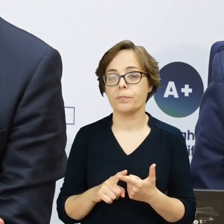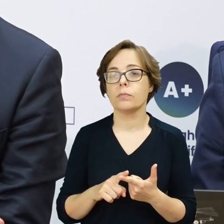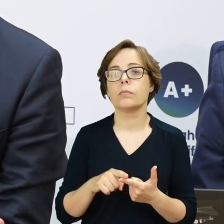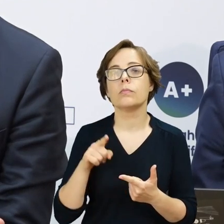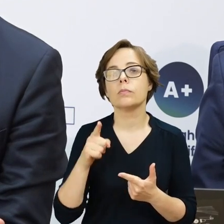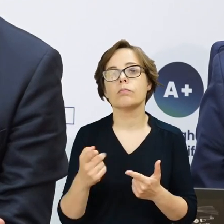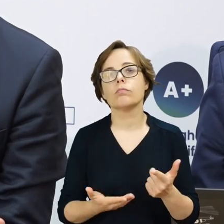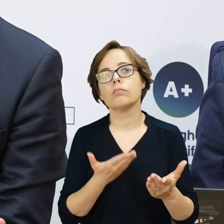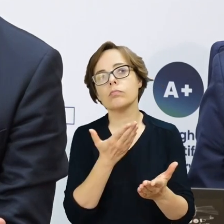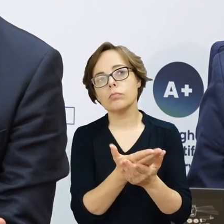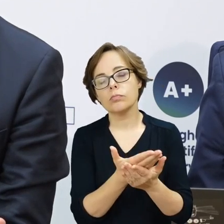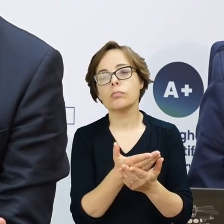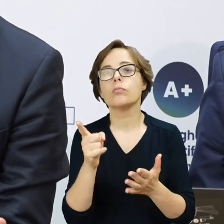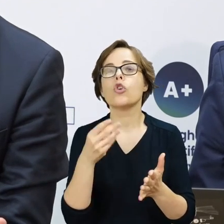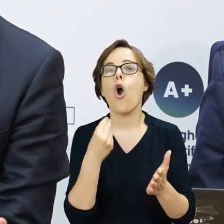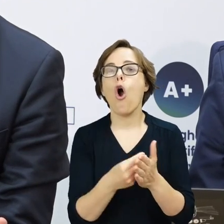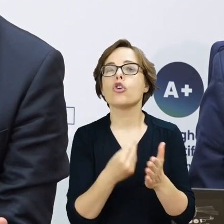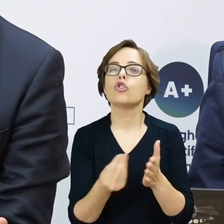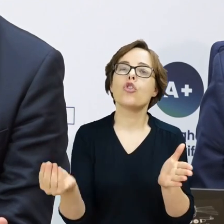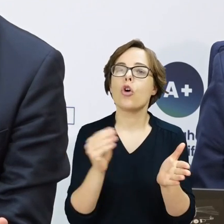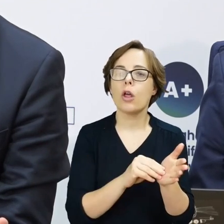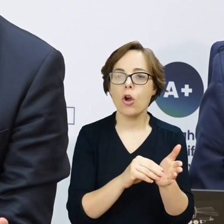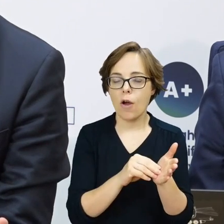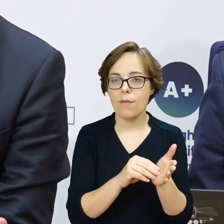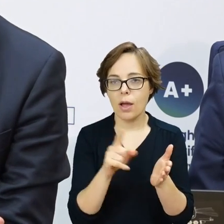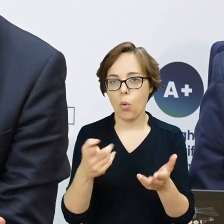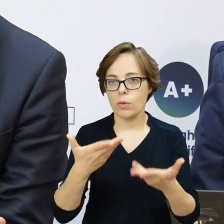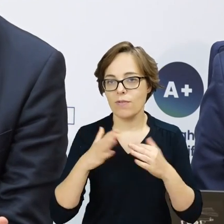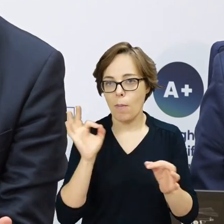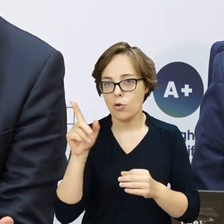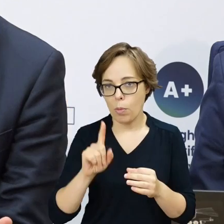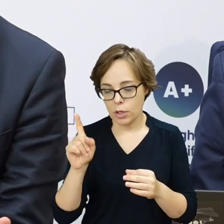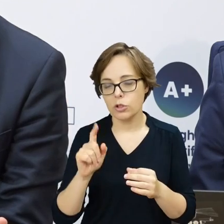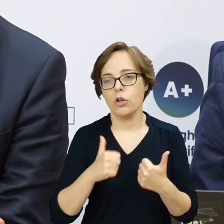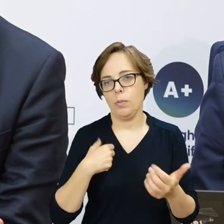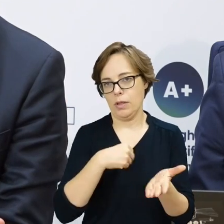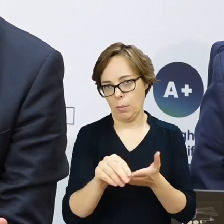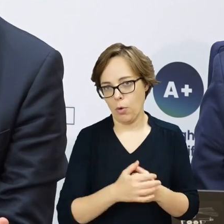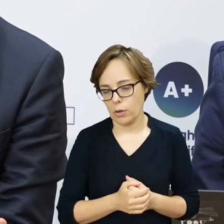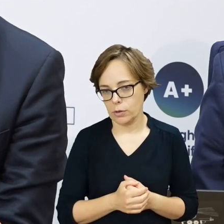kosztów dodatkowych udostępnienia informacji publicznej. Ja mam takie doświadczenie